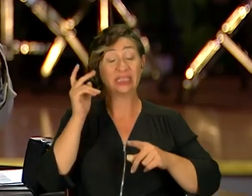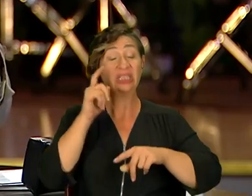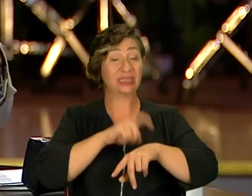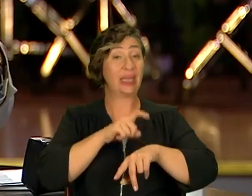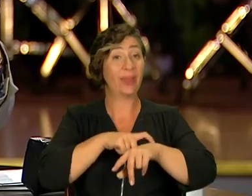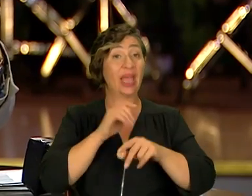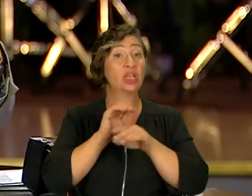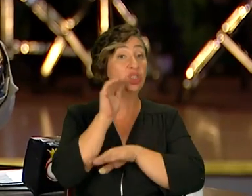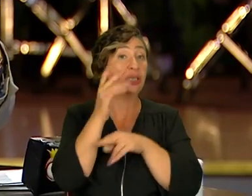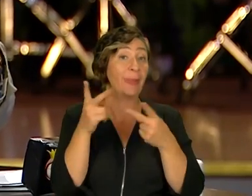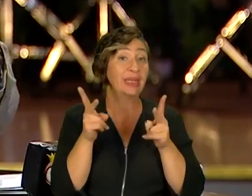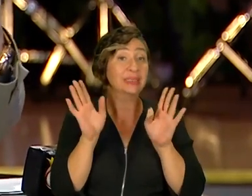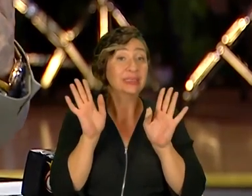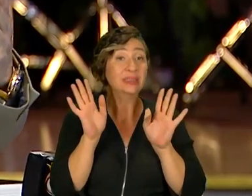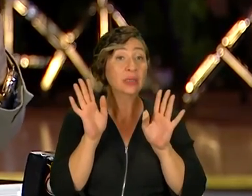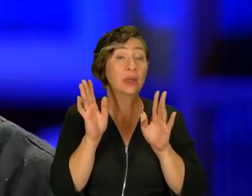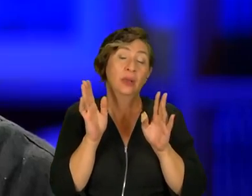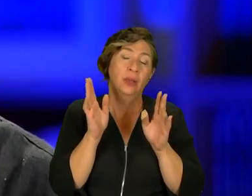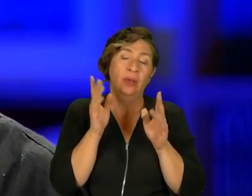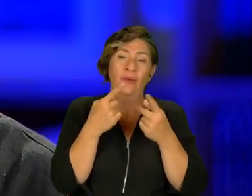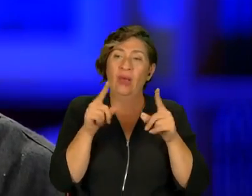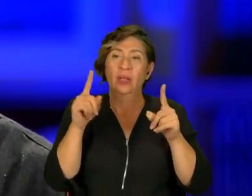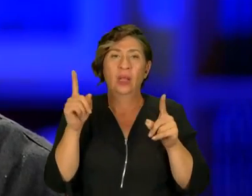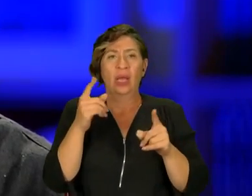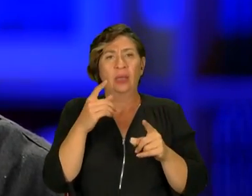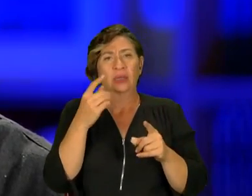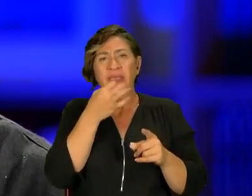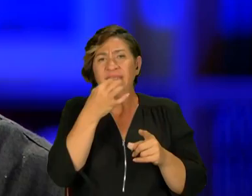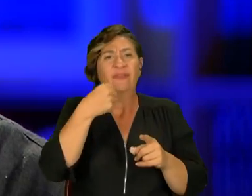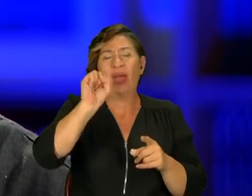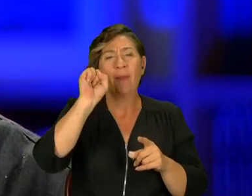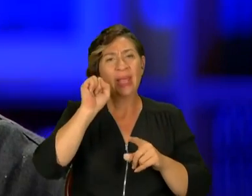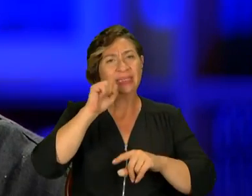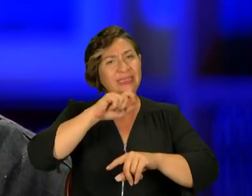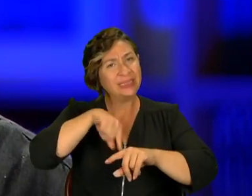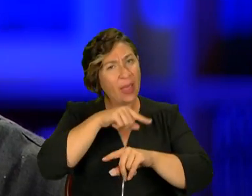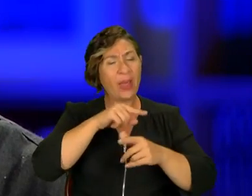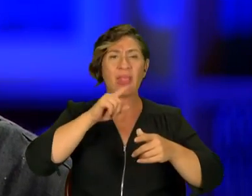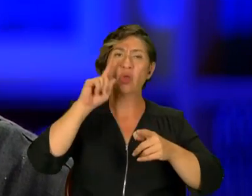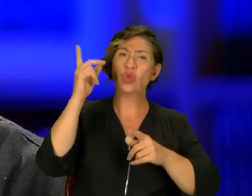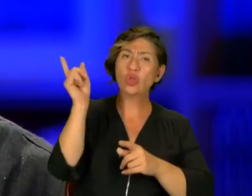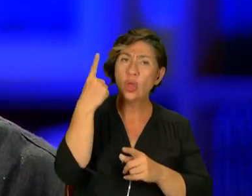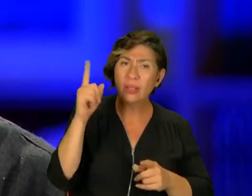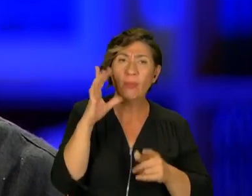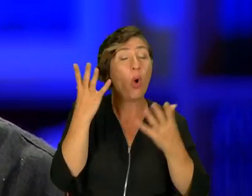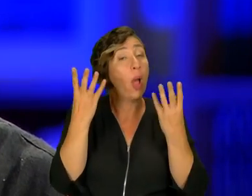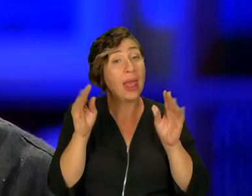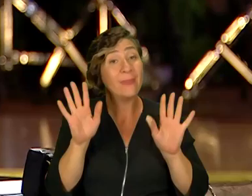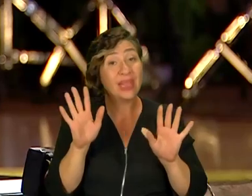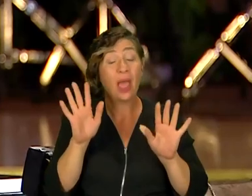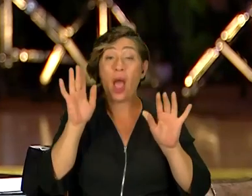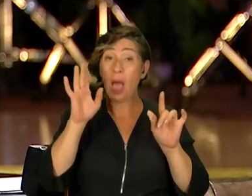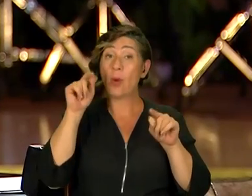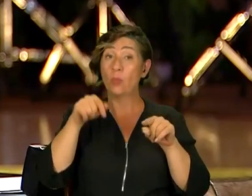zamanlar yaşayabiliriz. Evet. Evet. Farklılıklara müsamaha göstermeyen zamanlar, idareler yaşayabiliriz. Ama bu